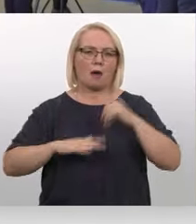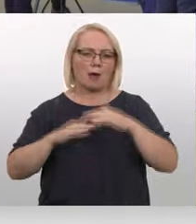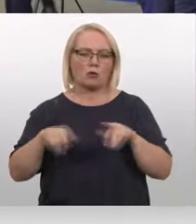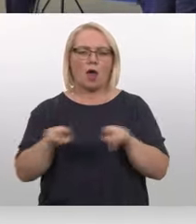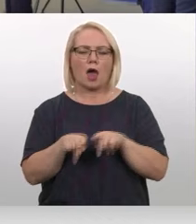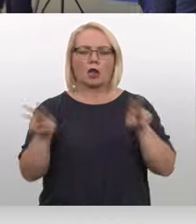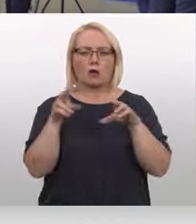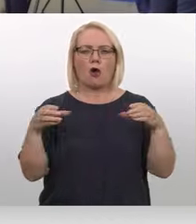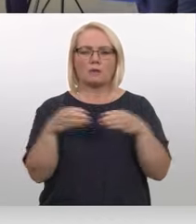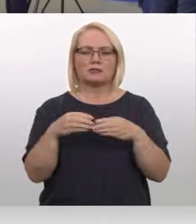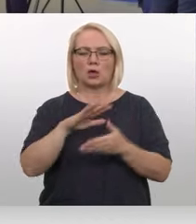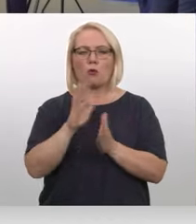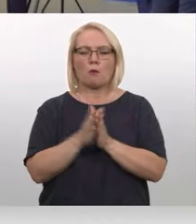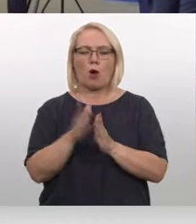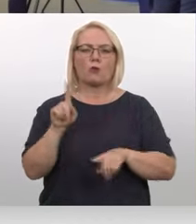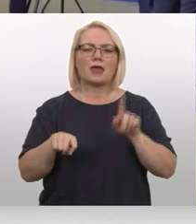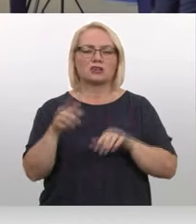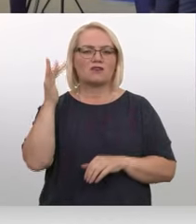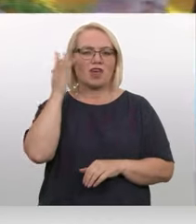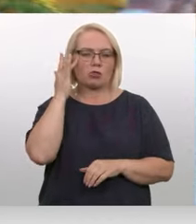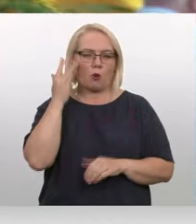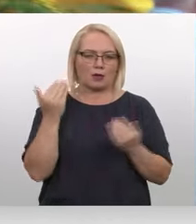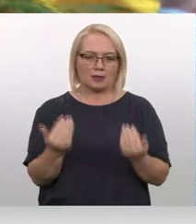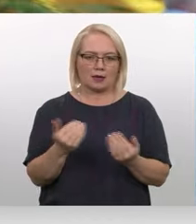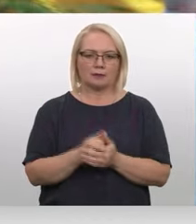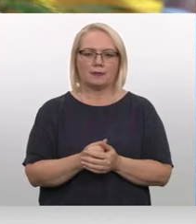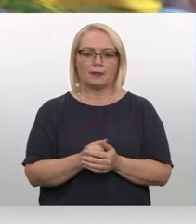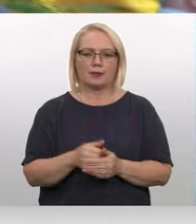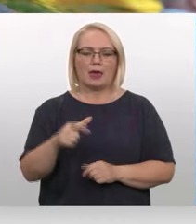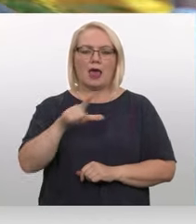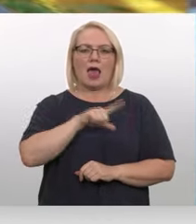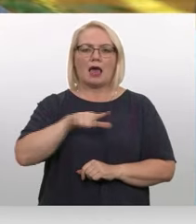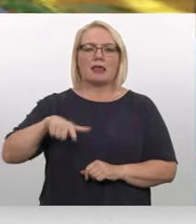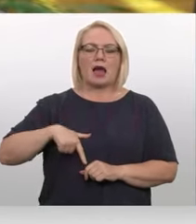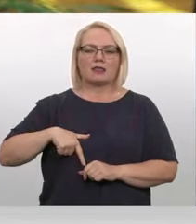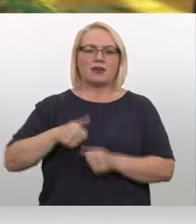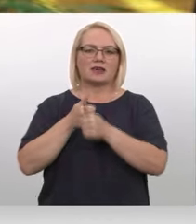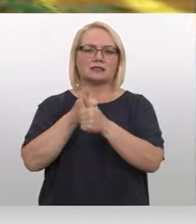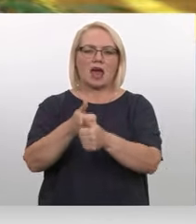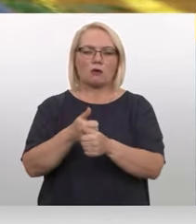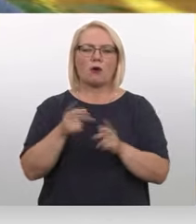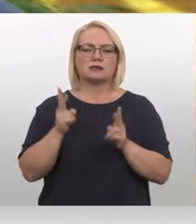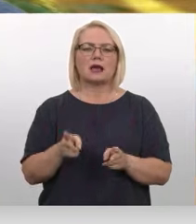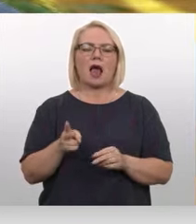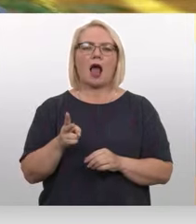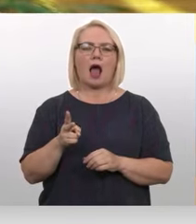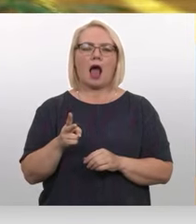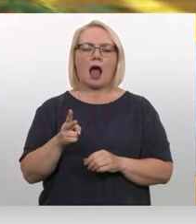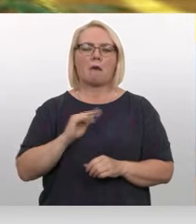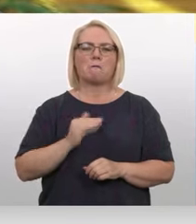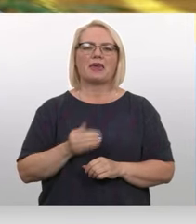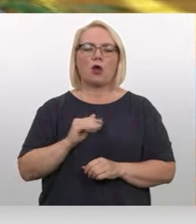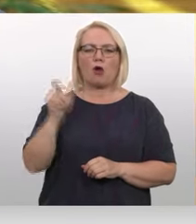kopumā. Un lūk daži viedokļi ieskatam. Latvija elpa aizturējas sekos līdz, kā birokrāts Dombrovskis